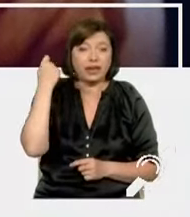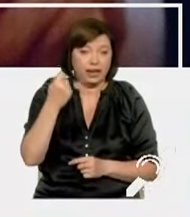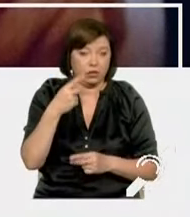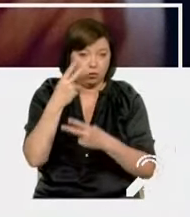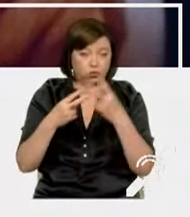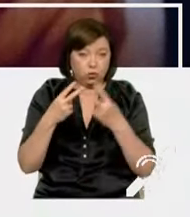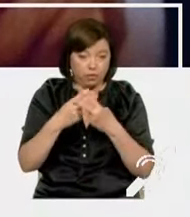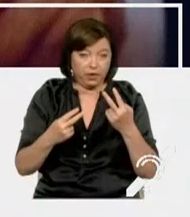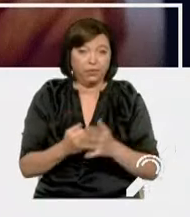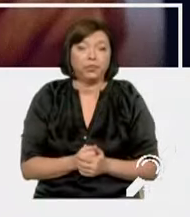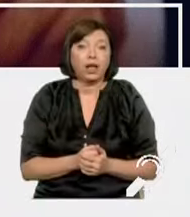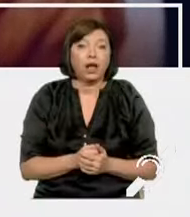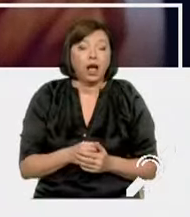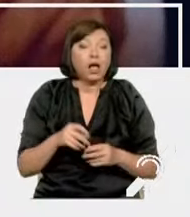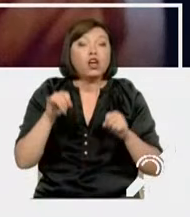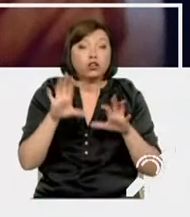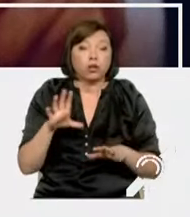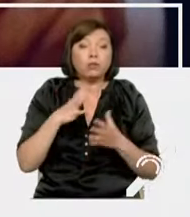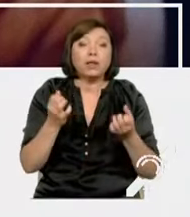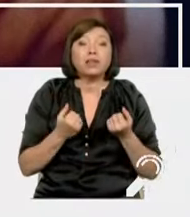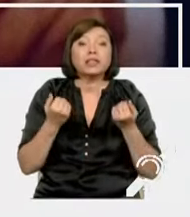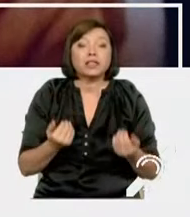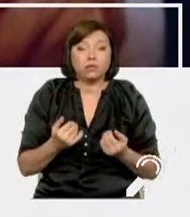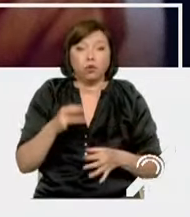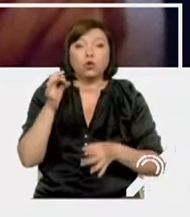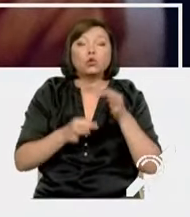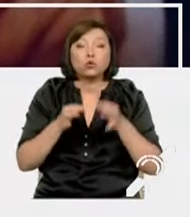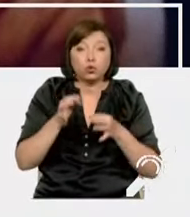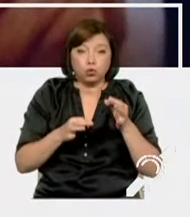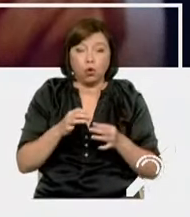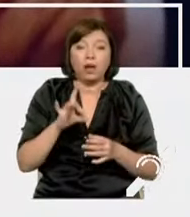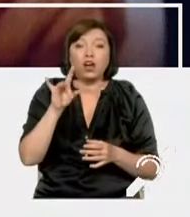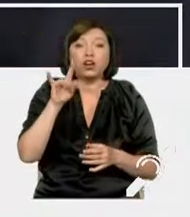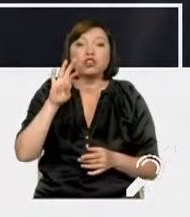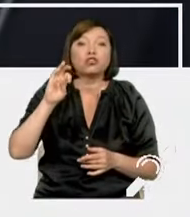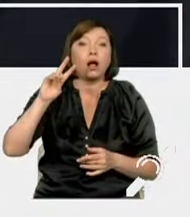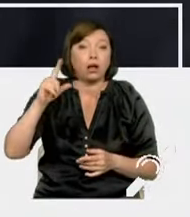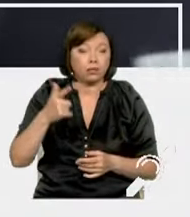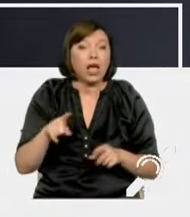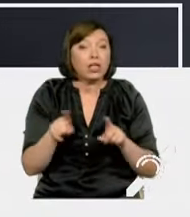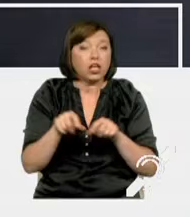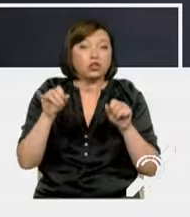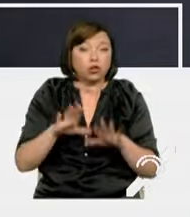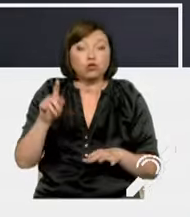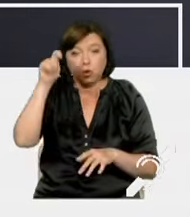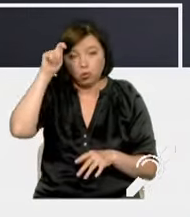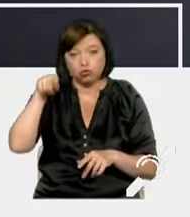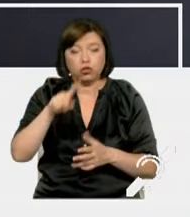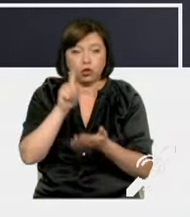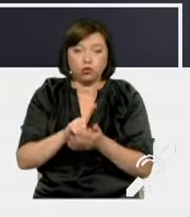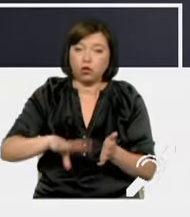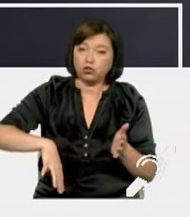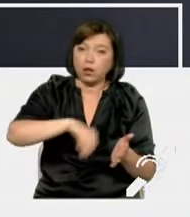de închisoare cu executare decizia a fost luată astăzi de magistrații judecătoriei râșcani s a mai decis ca bărbatul să plătească